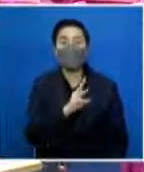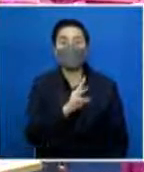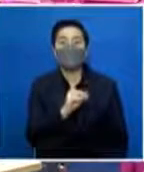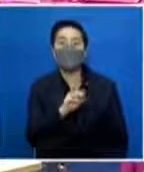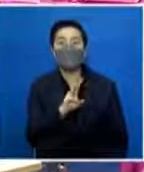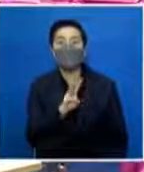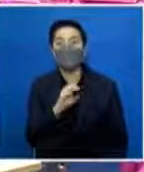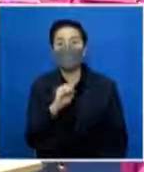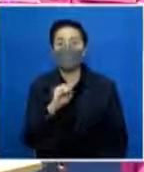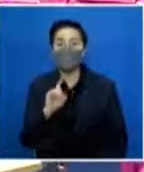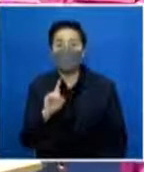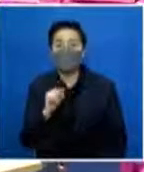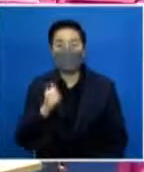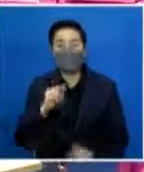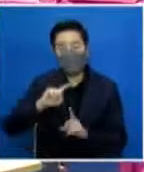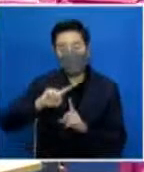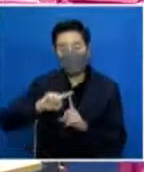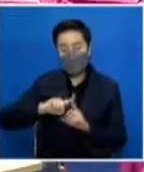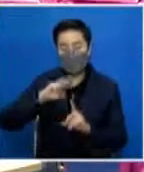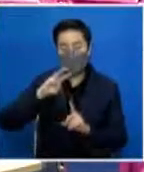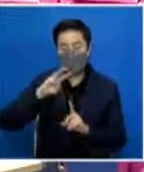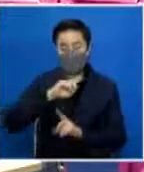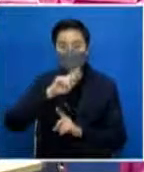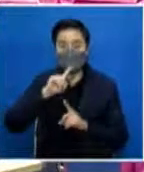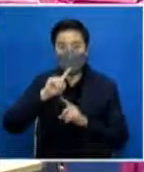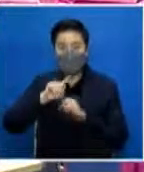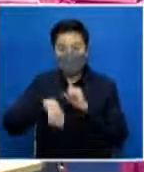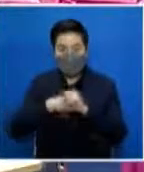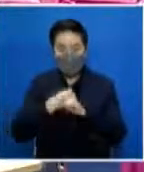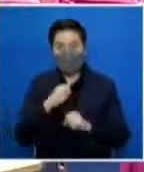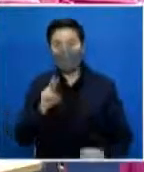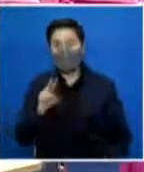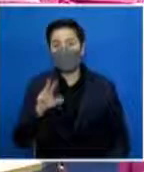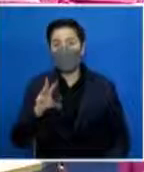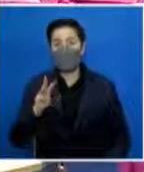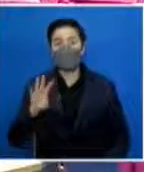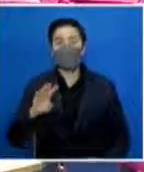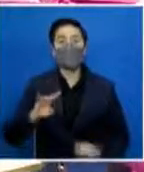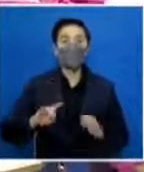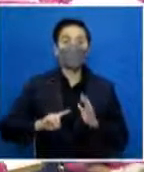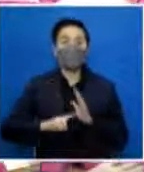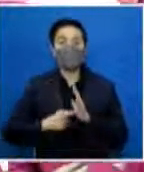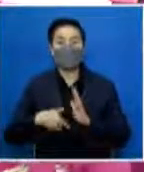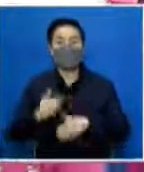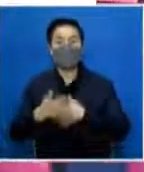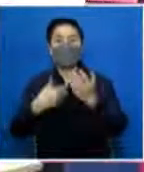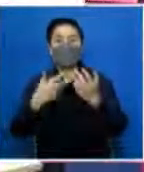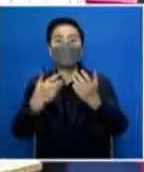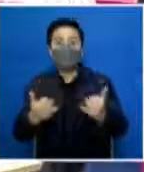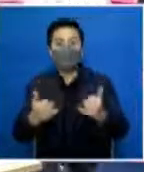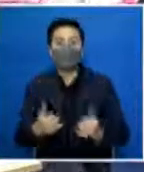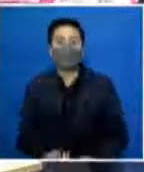601ประจำเดือนมิถุนายน2564จะได้เริ่มนับบัดนี้ค่ะ